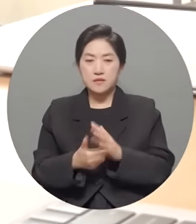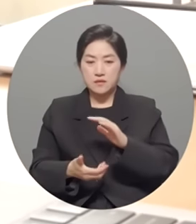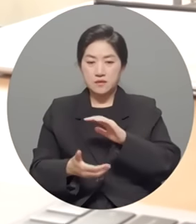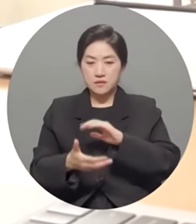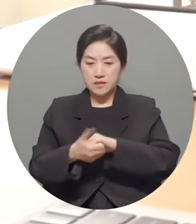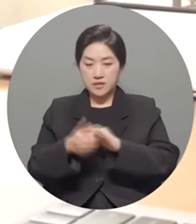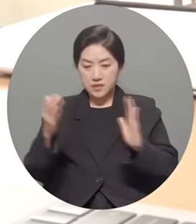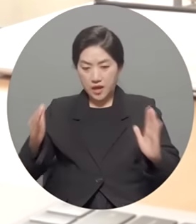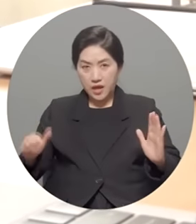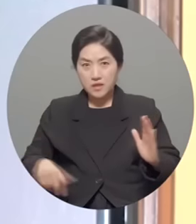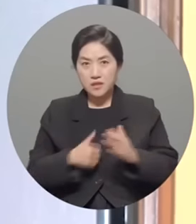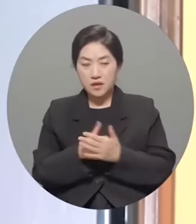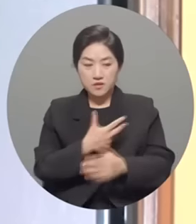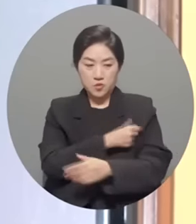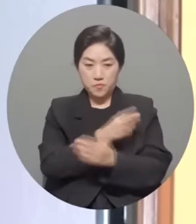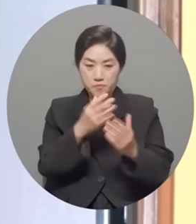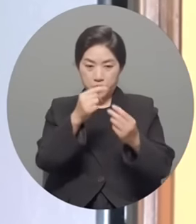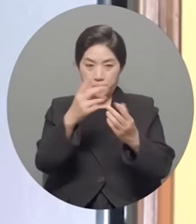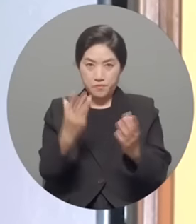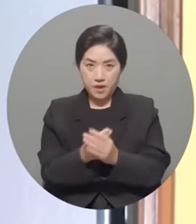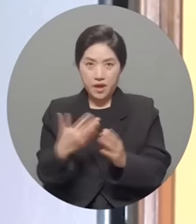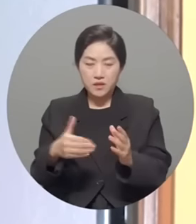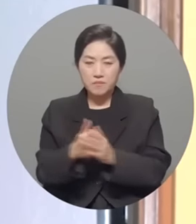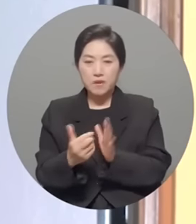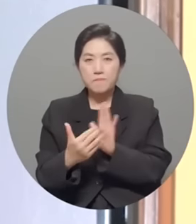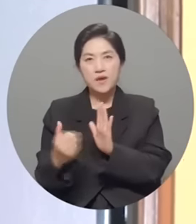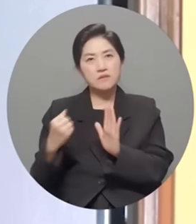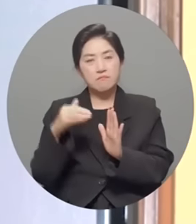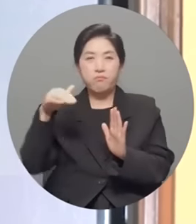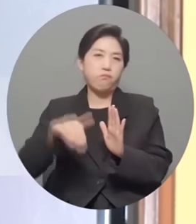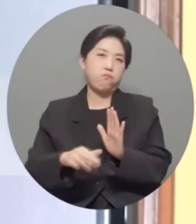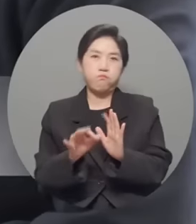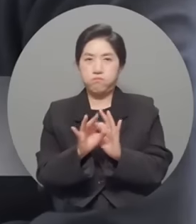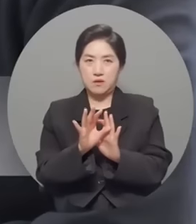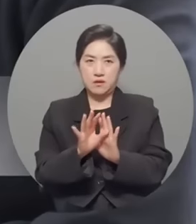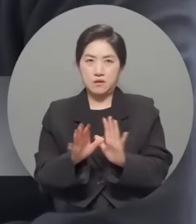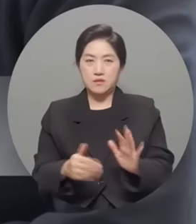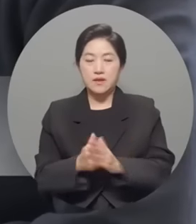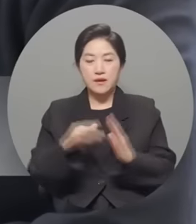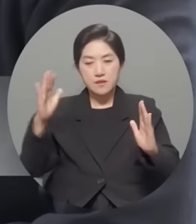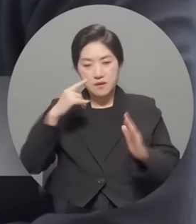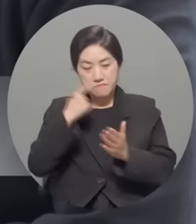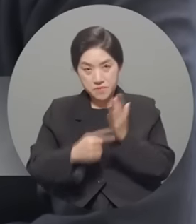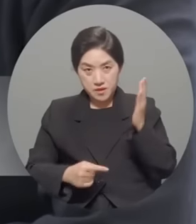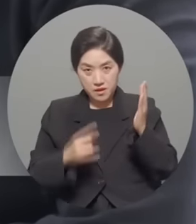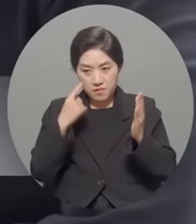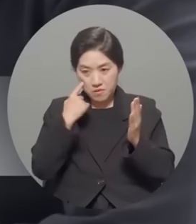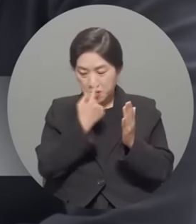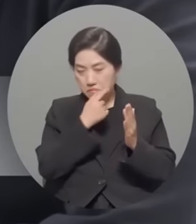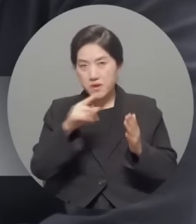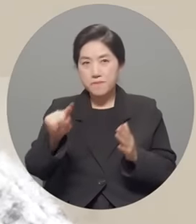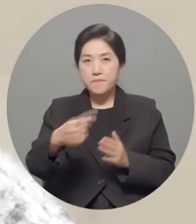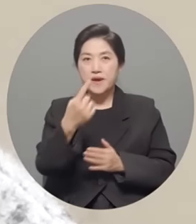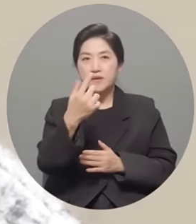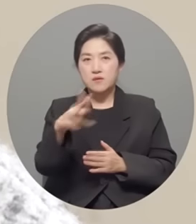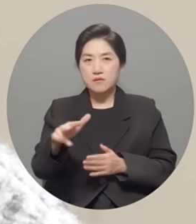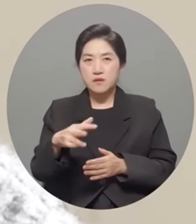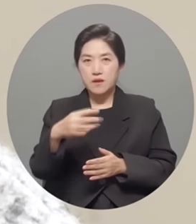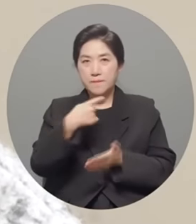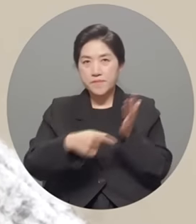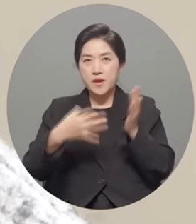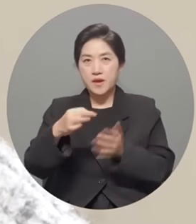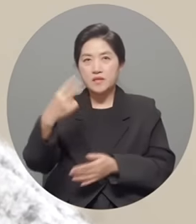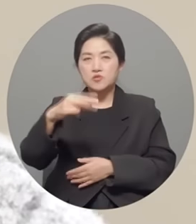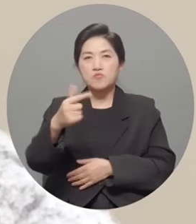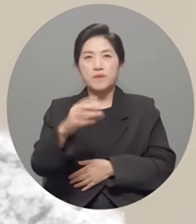다 못 끝내면 항체 형성이 안 될 수도 있습니다. 학생회 측이 파악한 피해 학생은 108명, 피해액은 2,600만